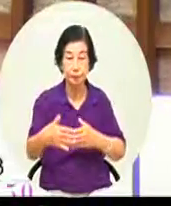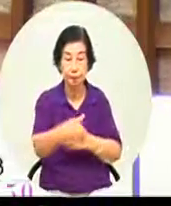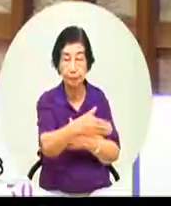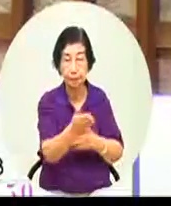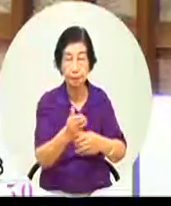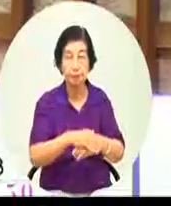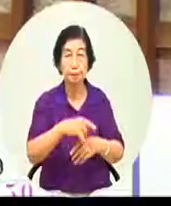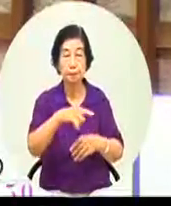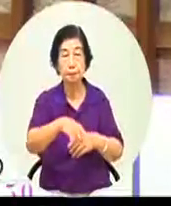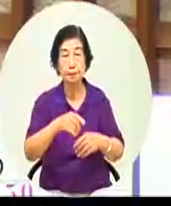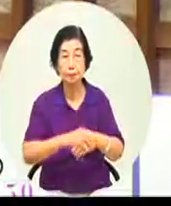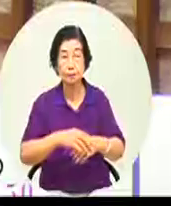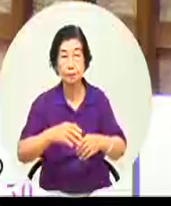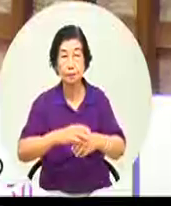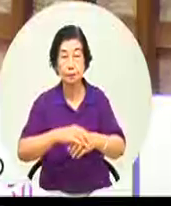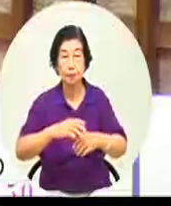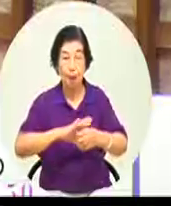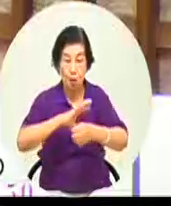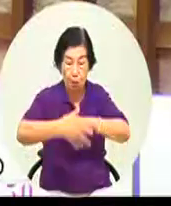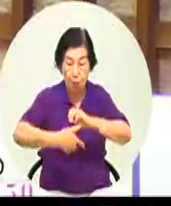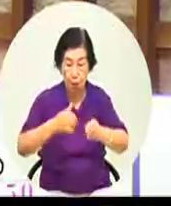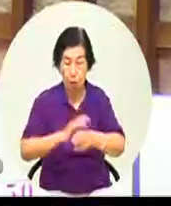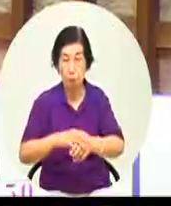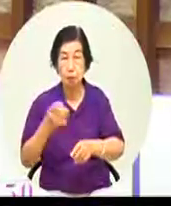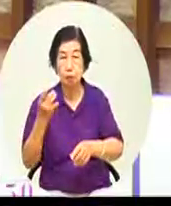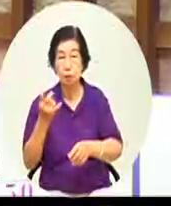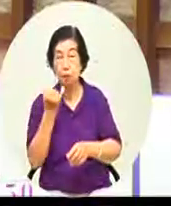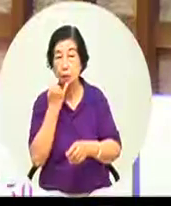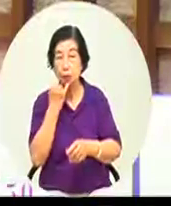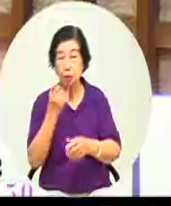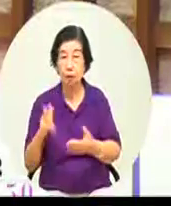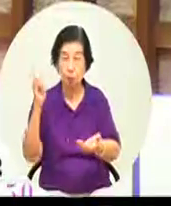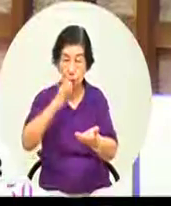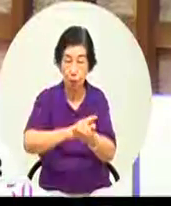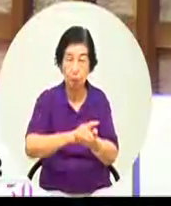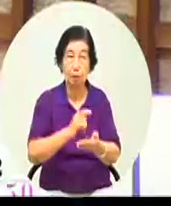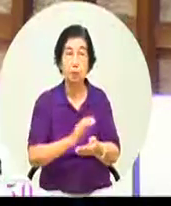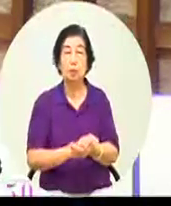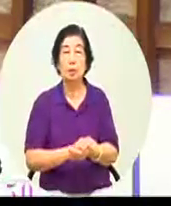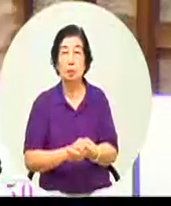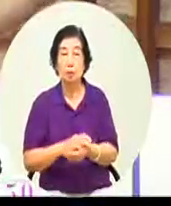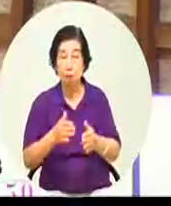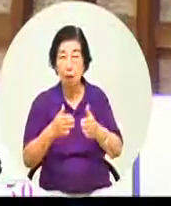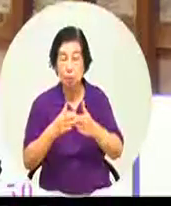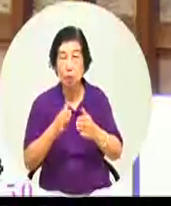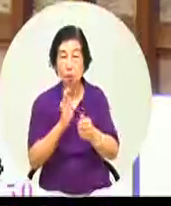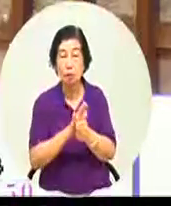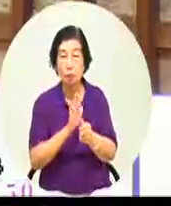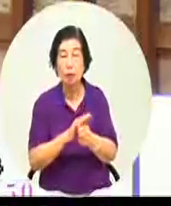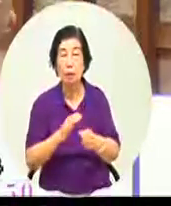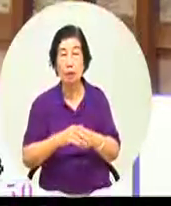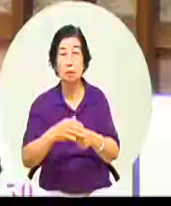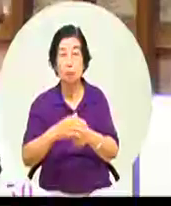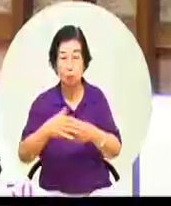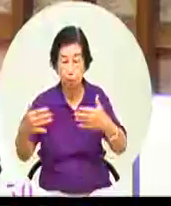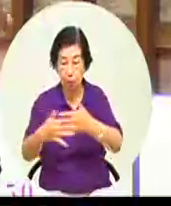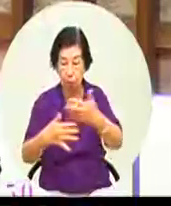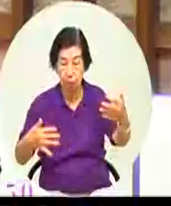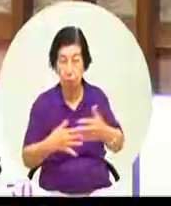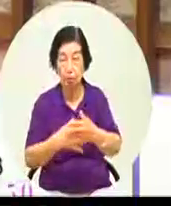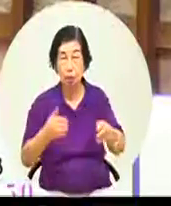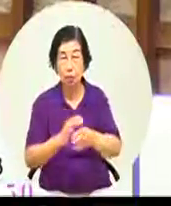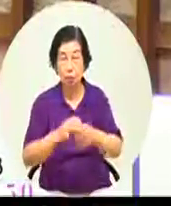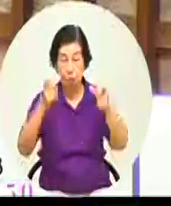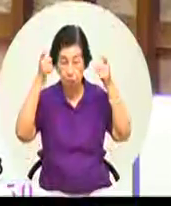哦，希望讲遐能够争取到航线。能够到他们的那个哈，第一个就是交流嘛，哈，希望赶快高雄市